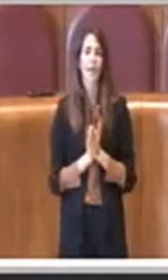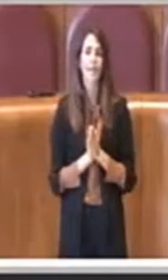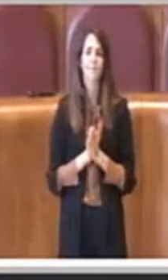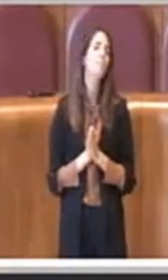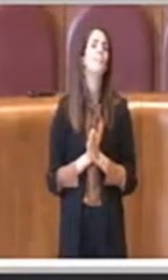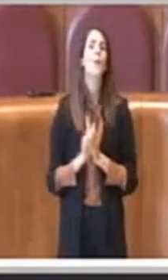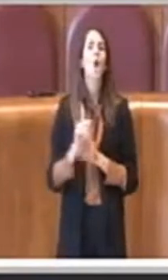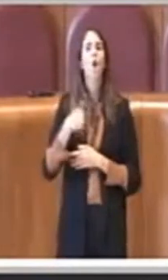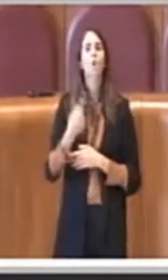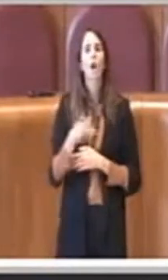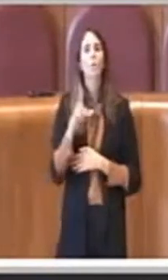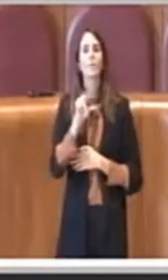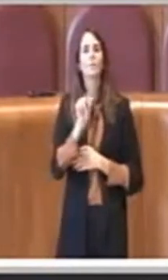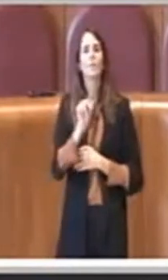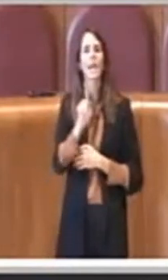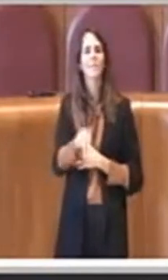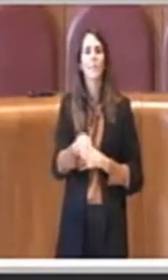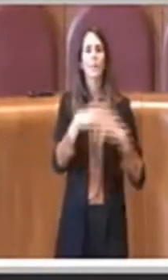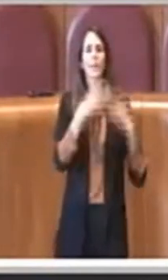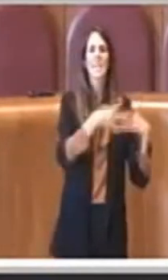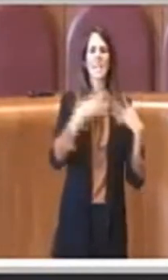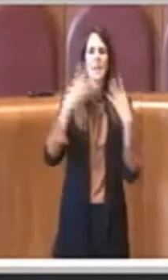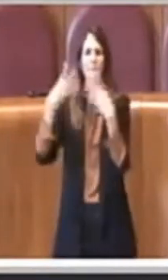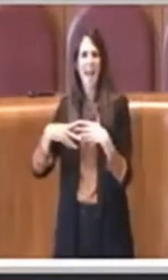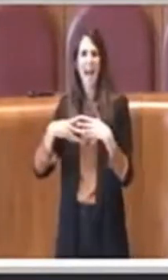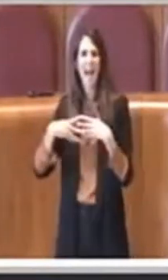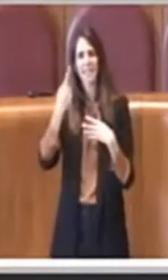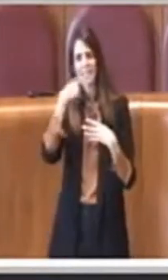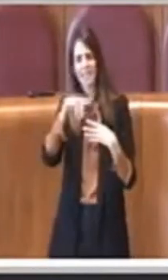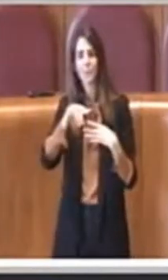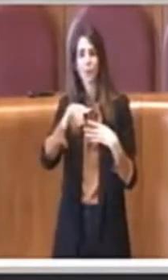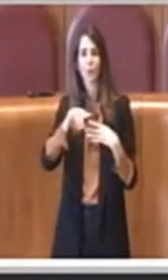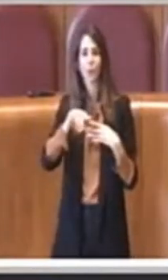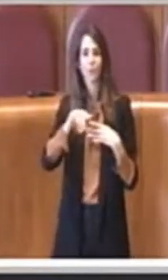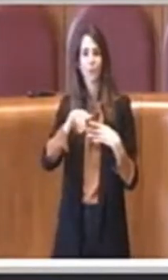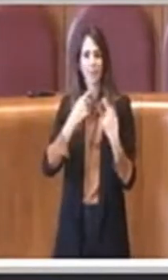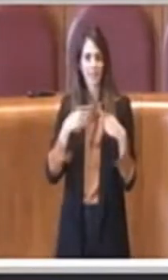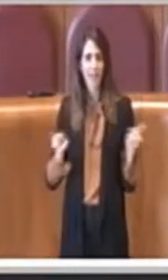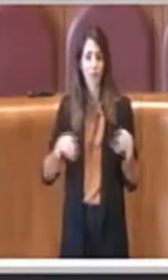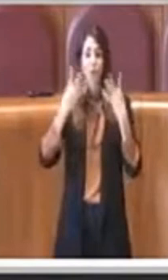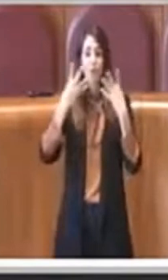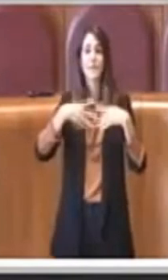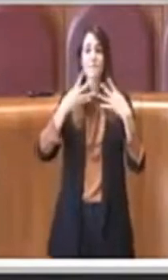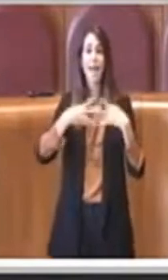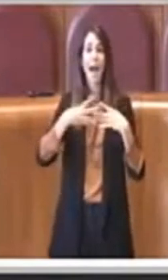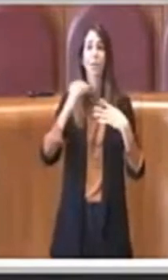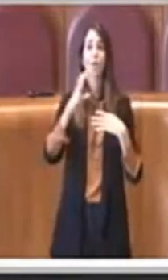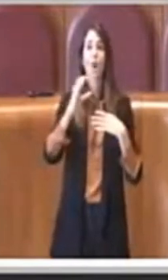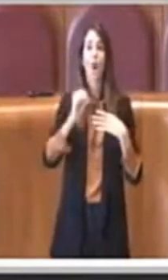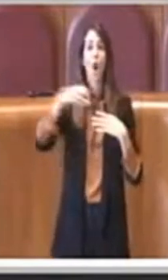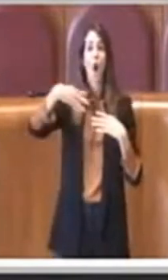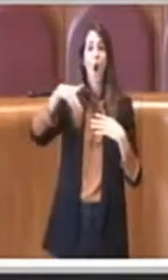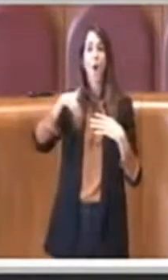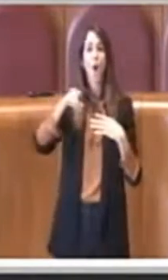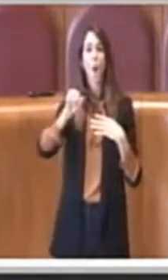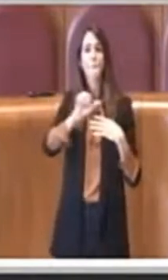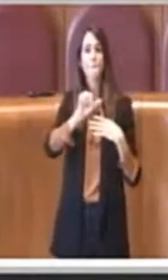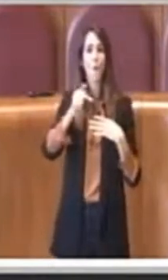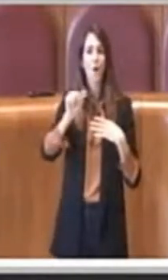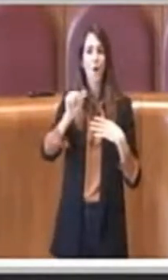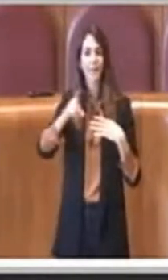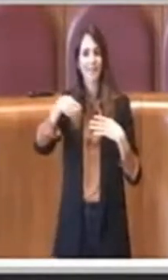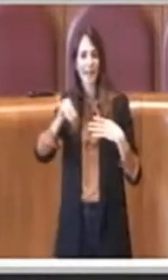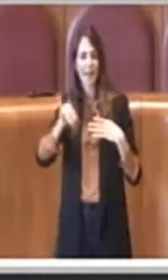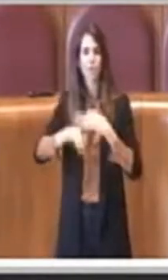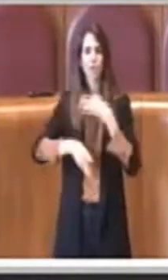parlava poi anche di impianti di compostaggio, c'è una parte che tratta appunto il trattamento